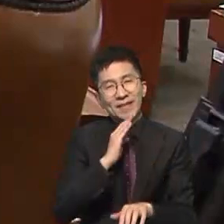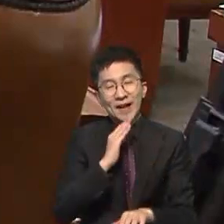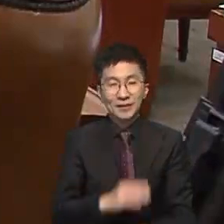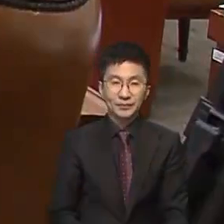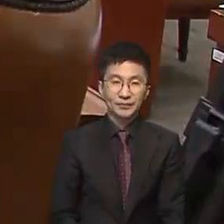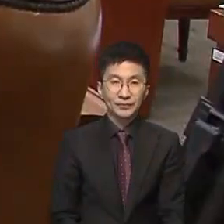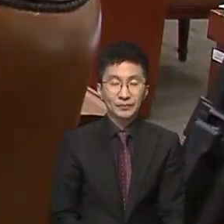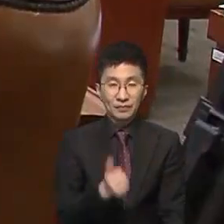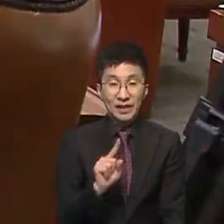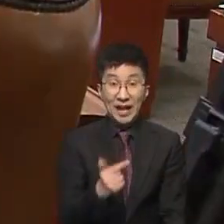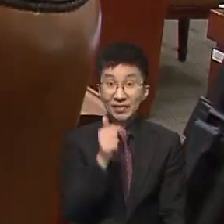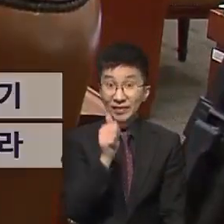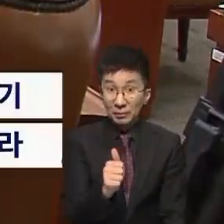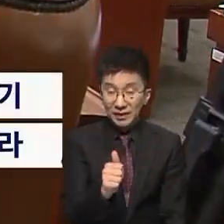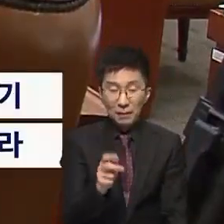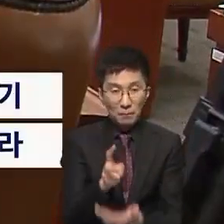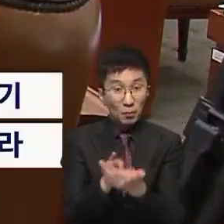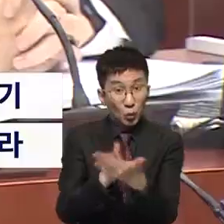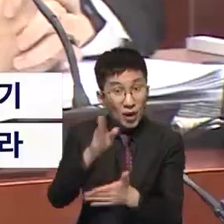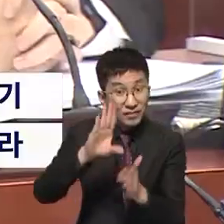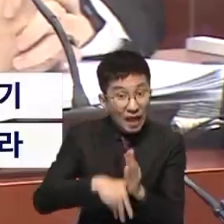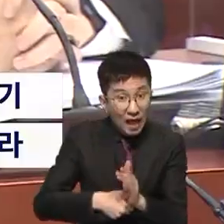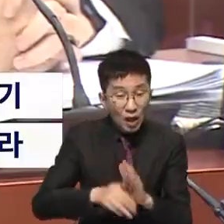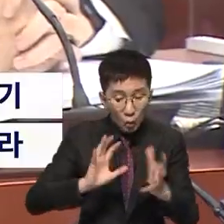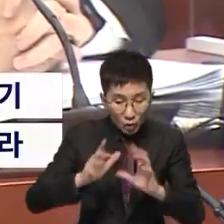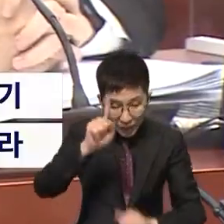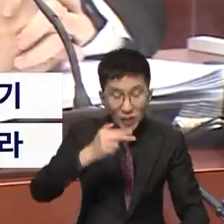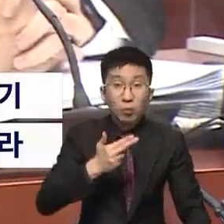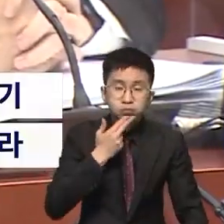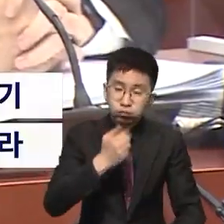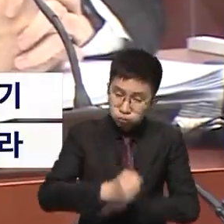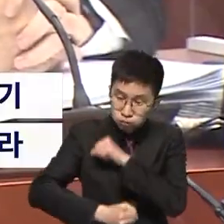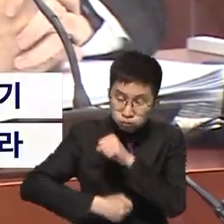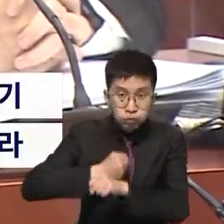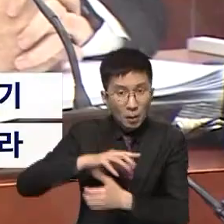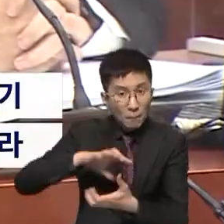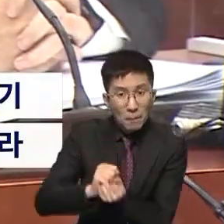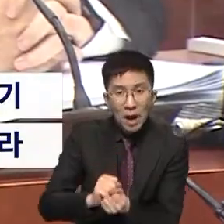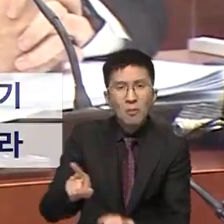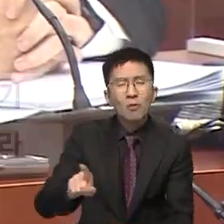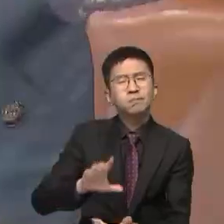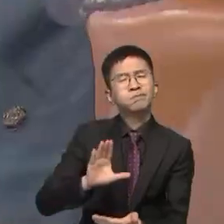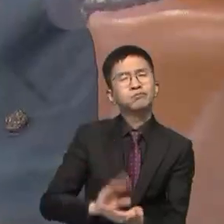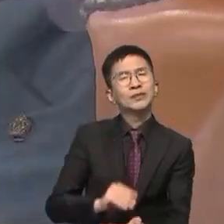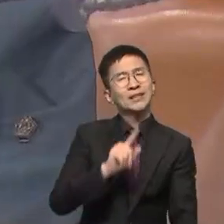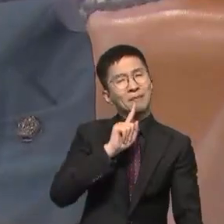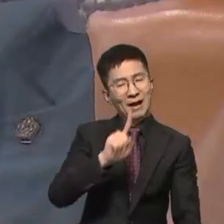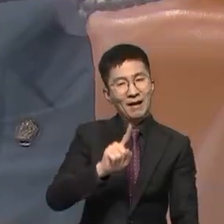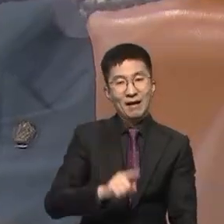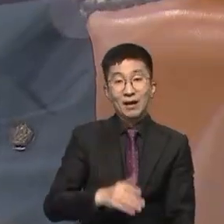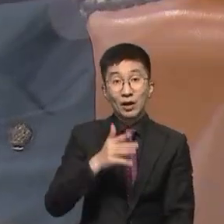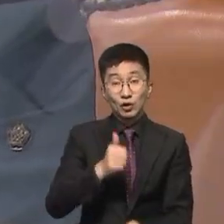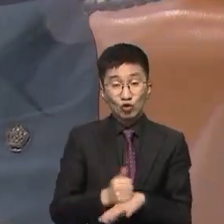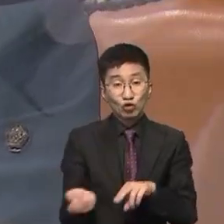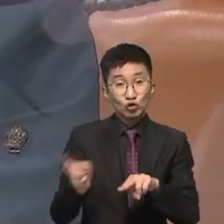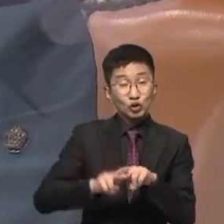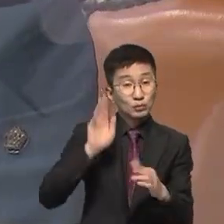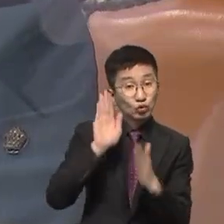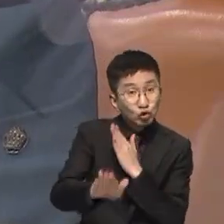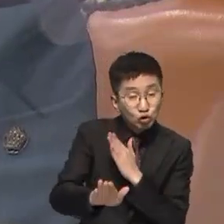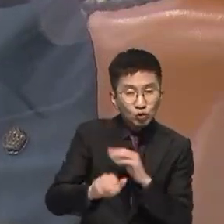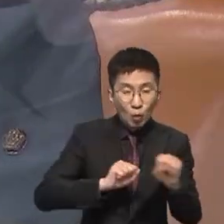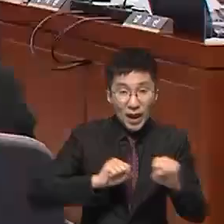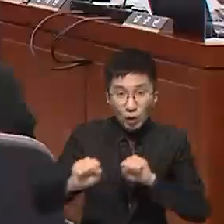한 후보자는 법안 통과 과정에서 공청회 한 번 없이 진행된 건 큰 흠결이 있는 거라고 말해 취임 후 후속 조치에